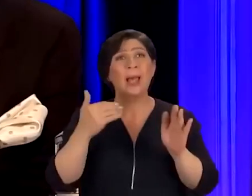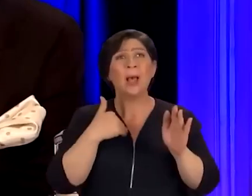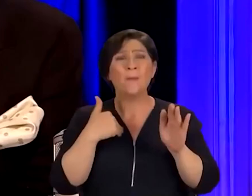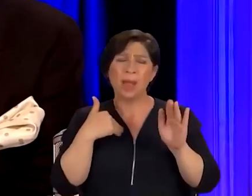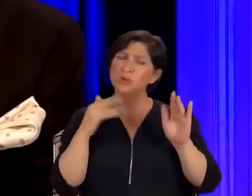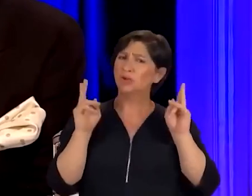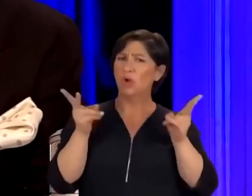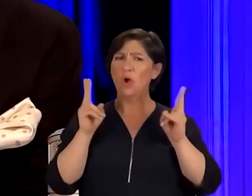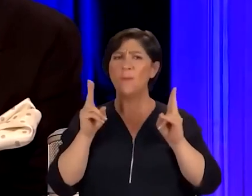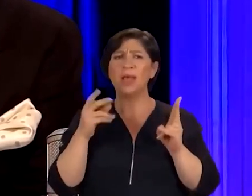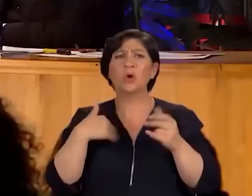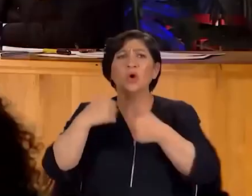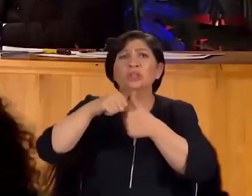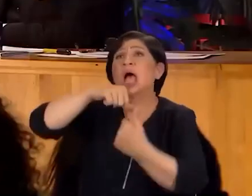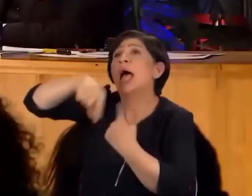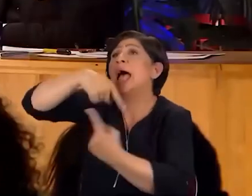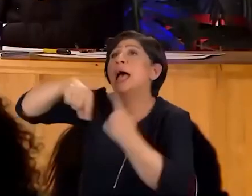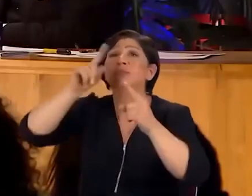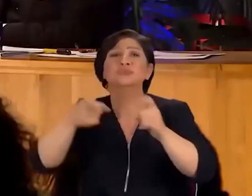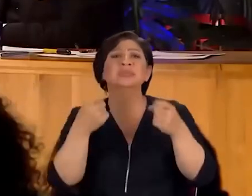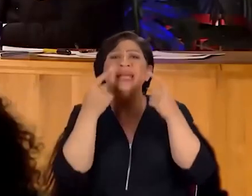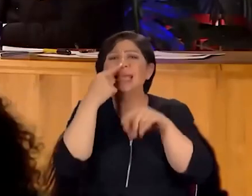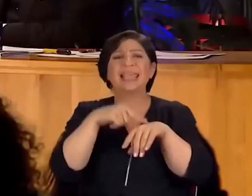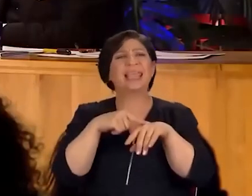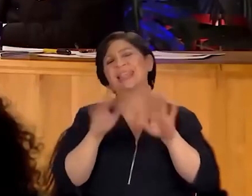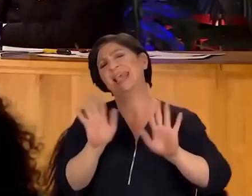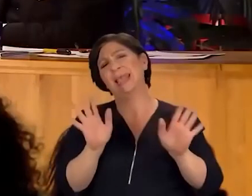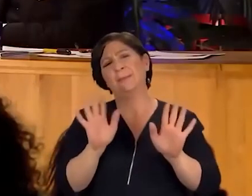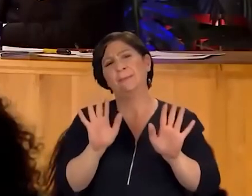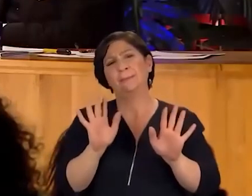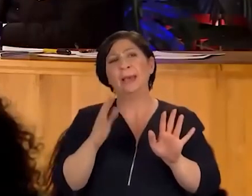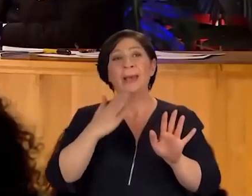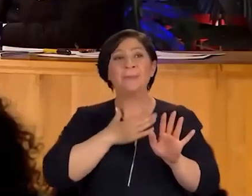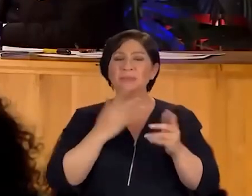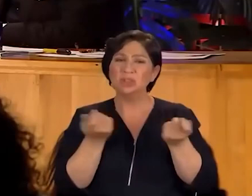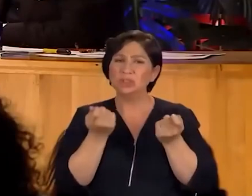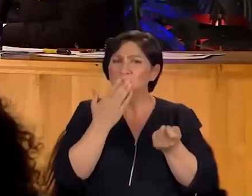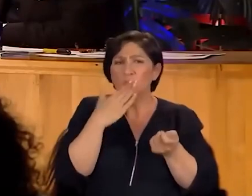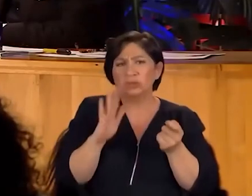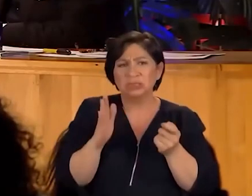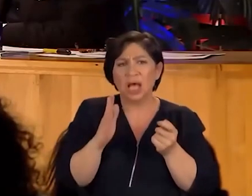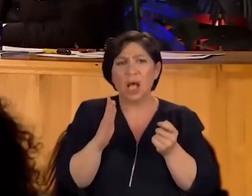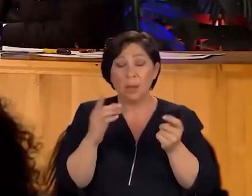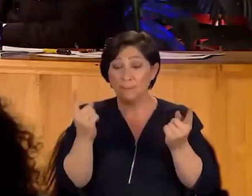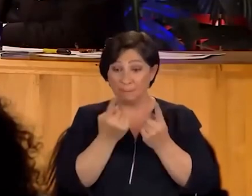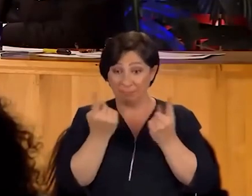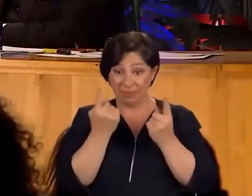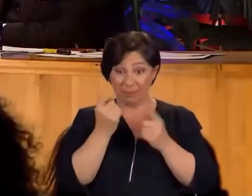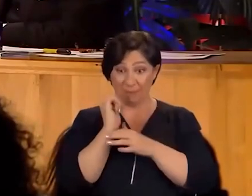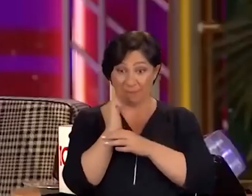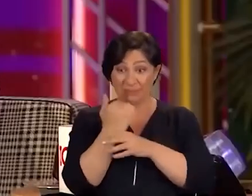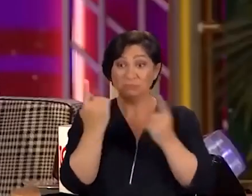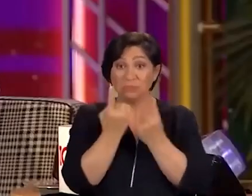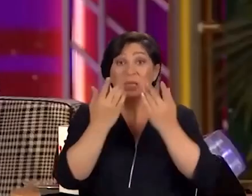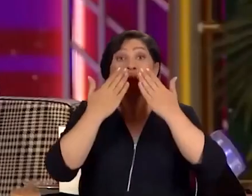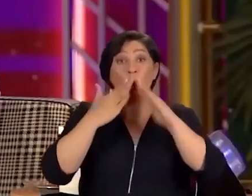dönüyor ortalıkta... Dönüyor muydu, dönmüyordun? Ortalıkta koca bulunacağına inananlardan değilim. Ve bir işin yoksa, yani ortaya koyacağım bir mesleğin,